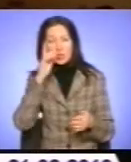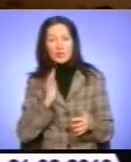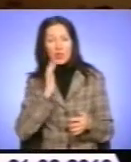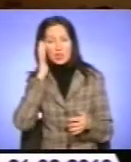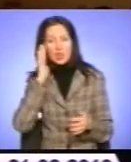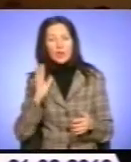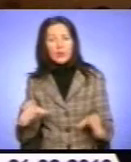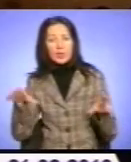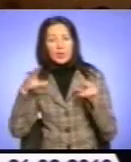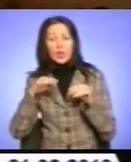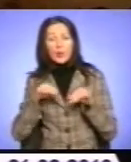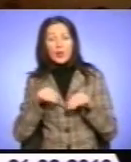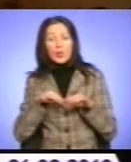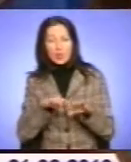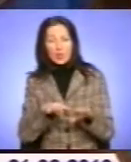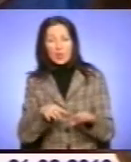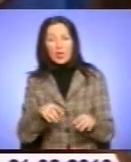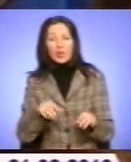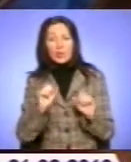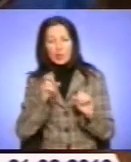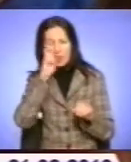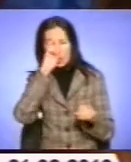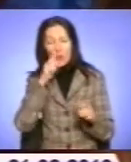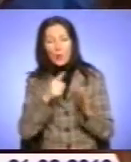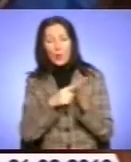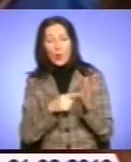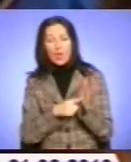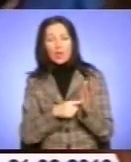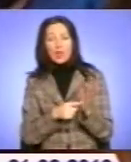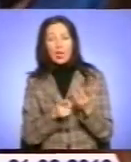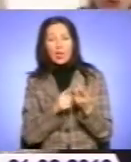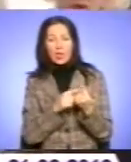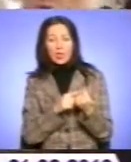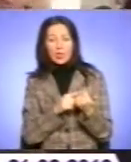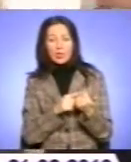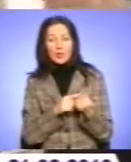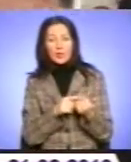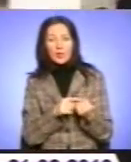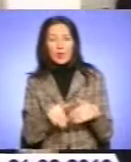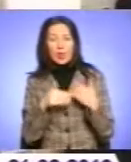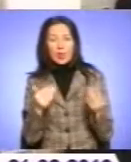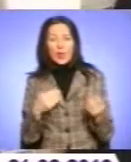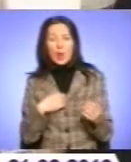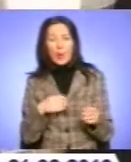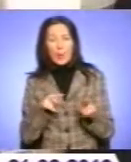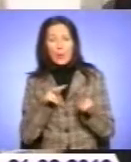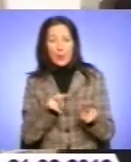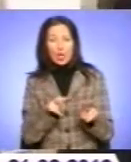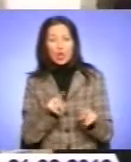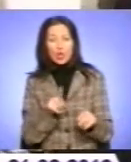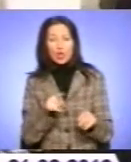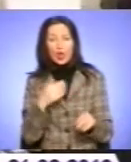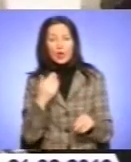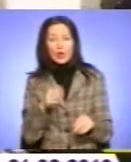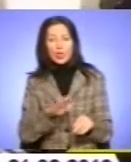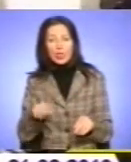Взаємодія державних органів влади з освітніми закладами поділять кількість правопорушень навпіл. Ми пересідуємо ту, що вони